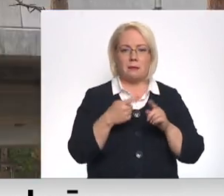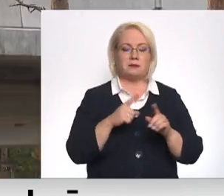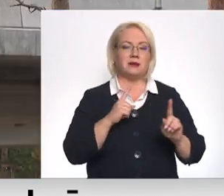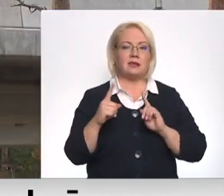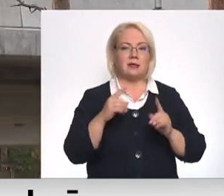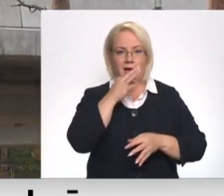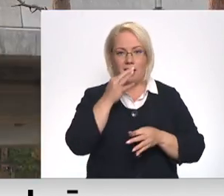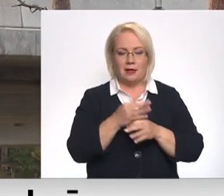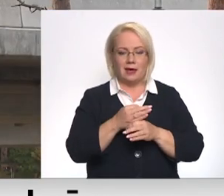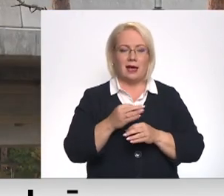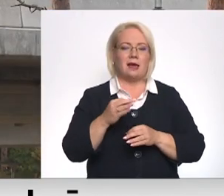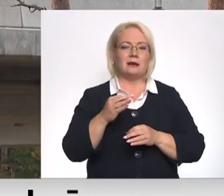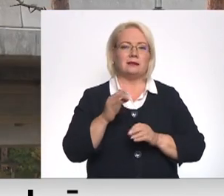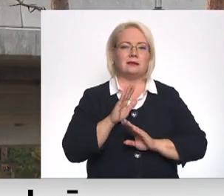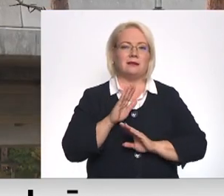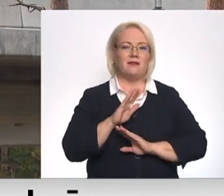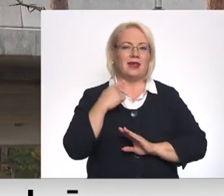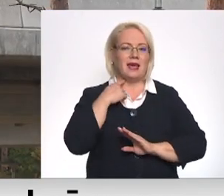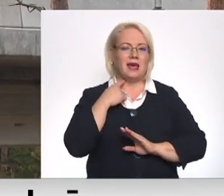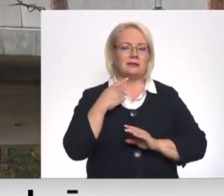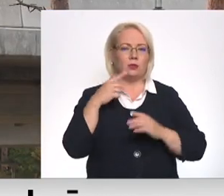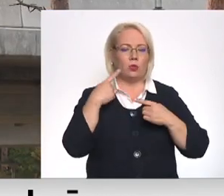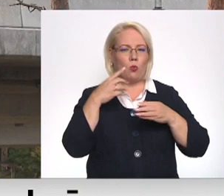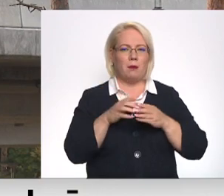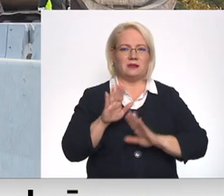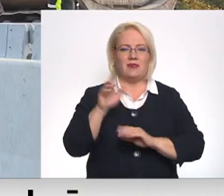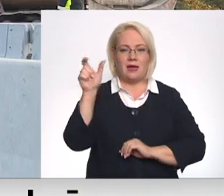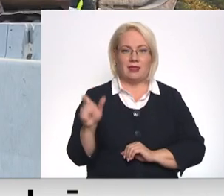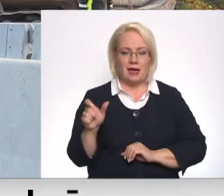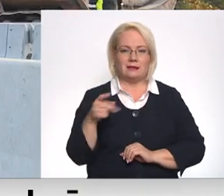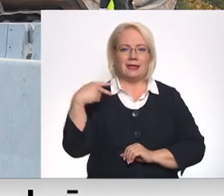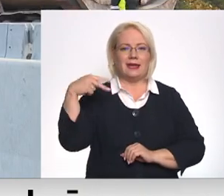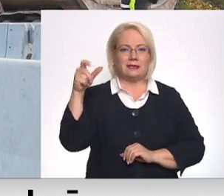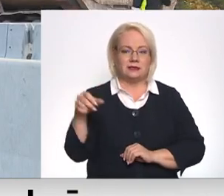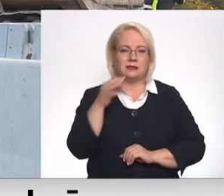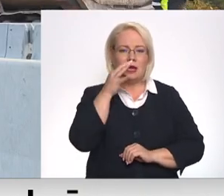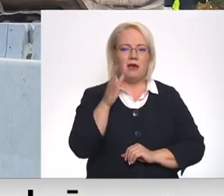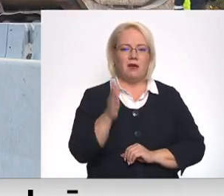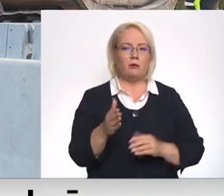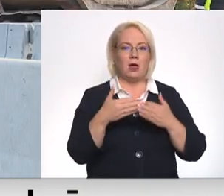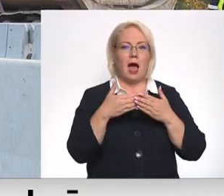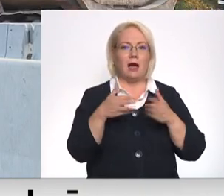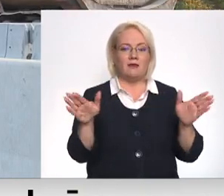atbildīgais Rīgas vicemērs Vilnis Ķirsis pauda cerību, ka tilts varētu tikt atvērts satiksmei šā gada novembrī.